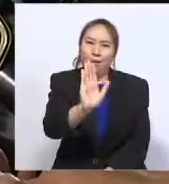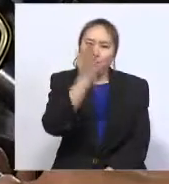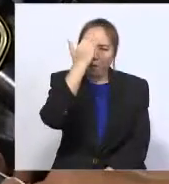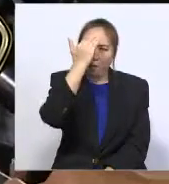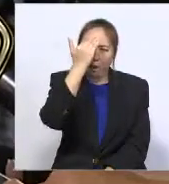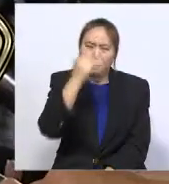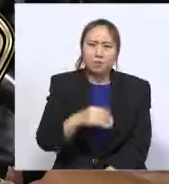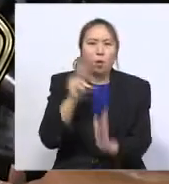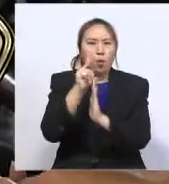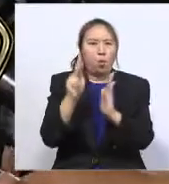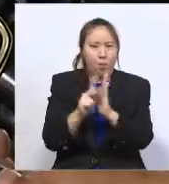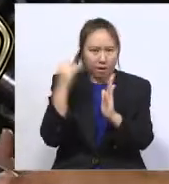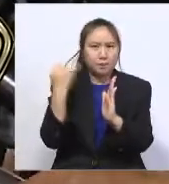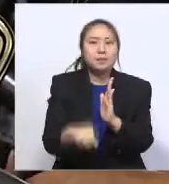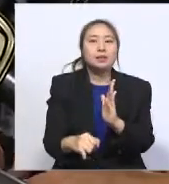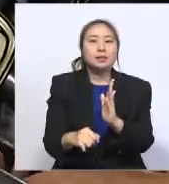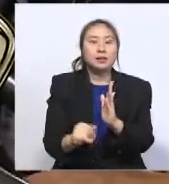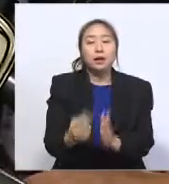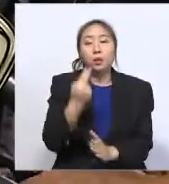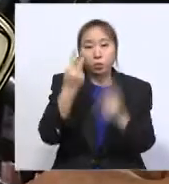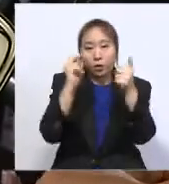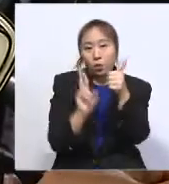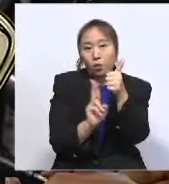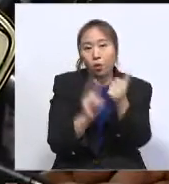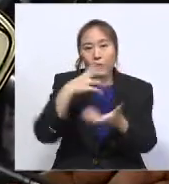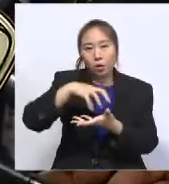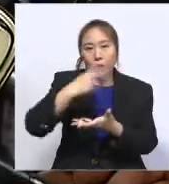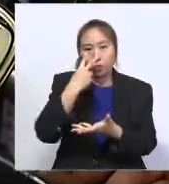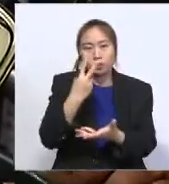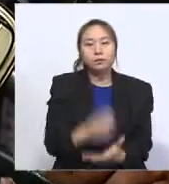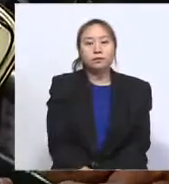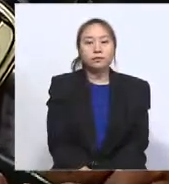าจะเป็นการทำผิดกฎหมายค่ะไปฟังเสียงท่านรองประวิตรค่ะ